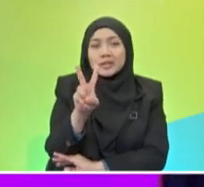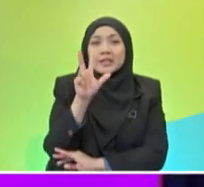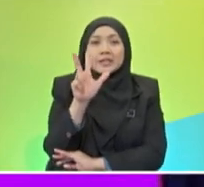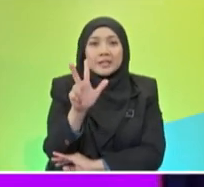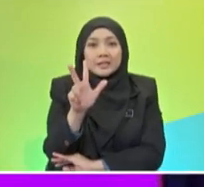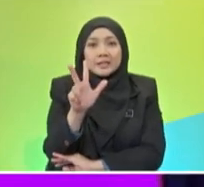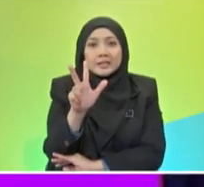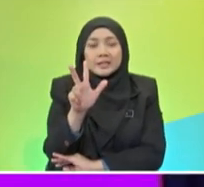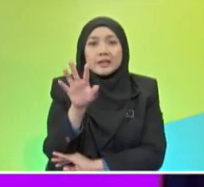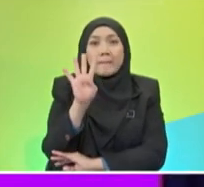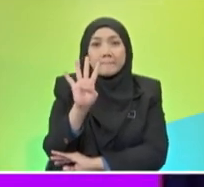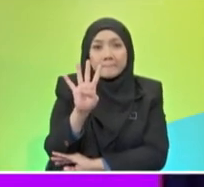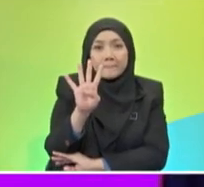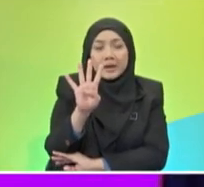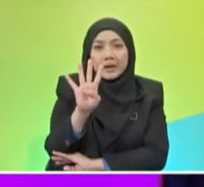1 2 3.